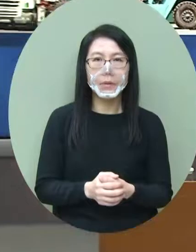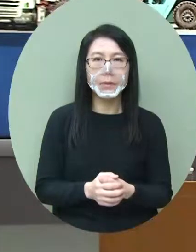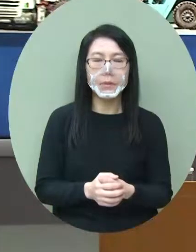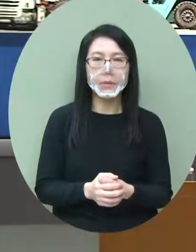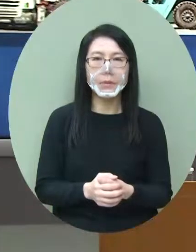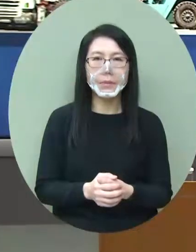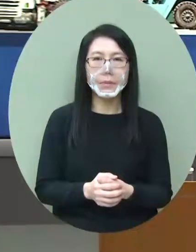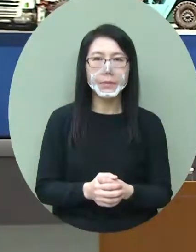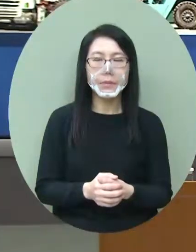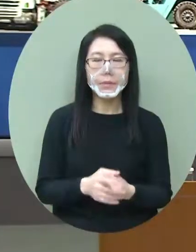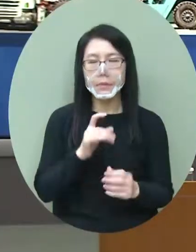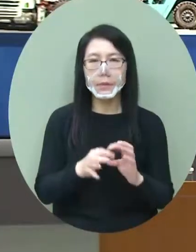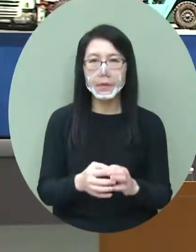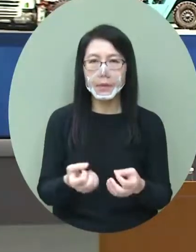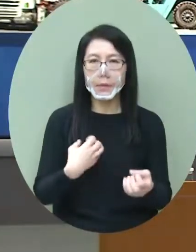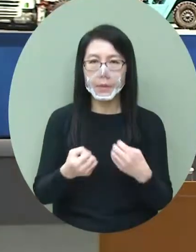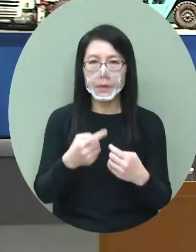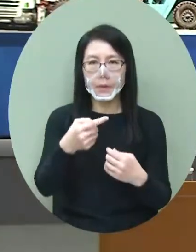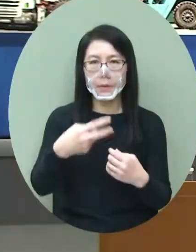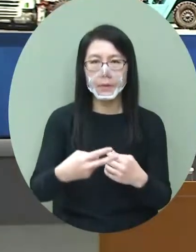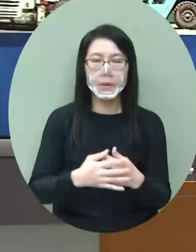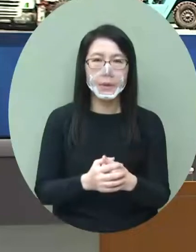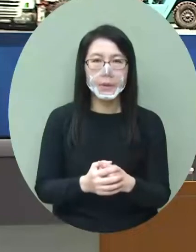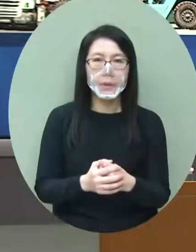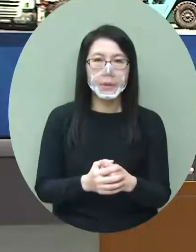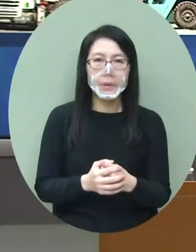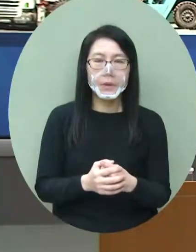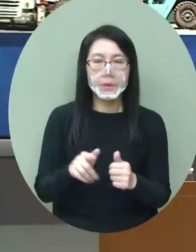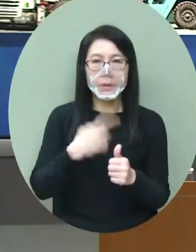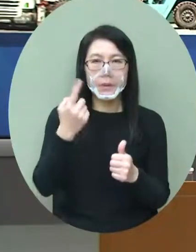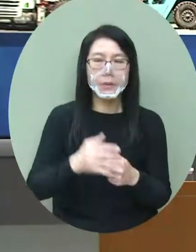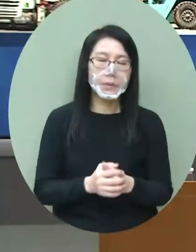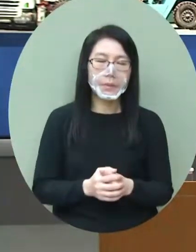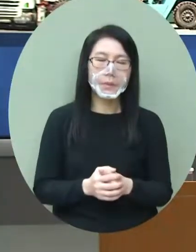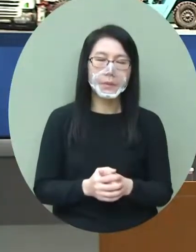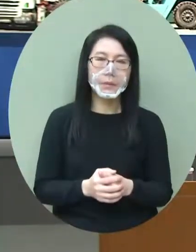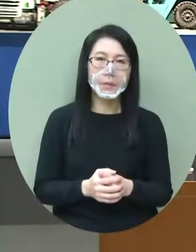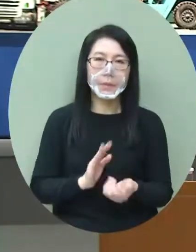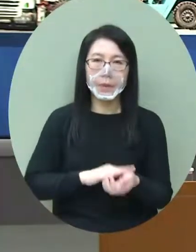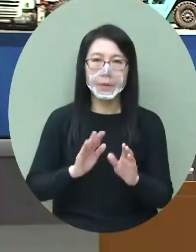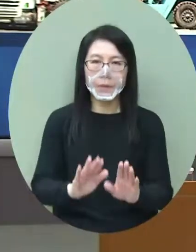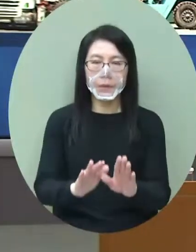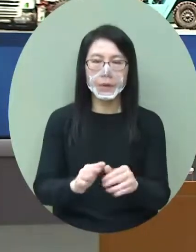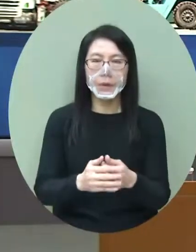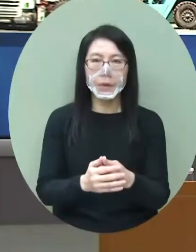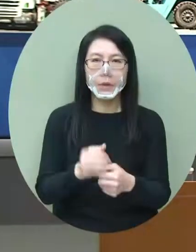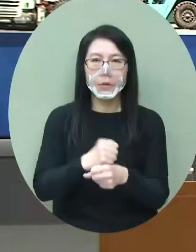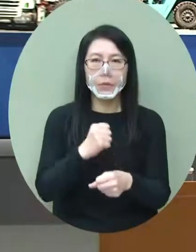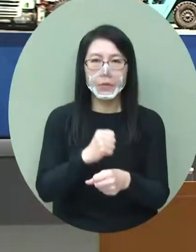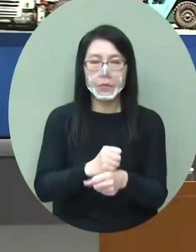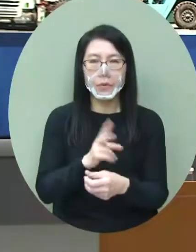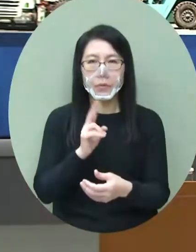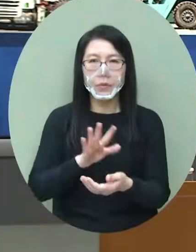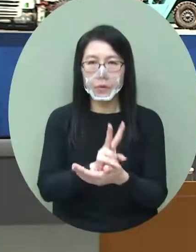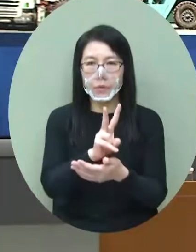就这两个问题呢，首先呢我们一直就是在抗疫，已经超过了2年多，就是好像世界的其